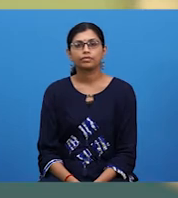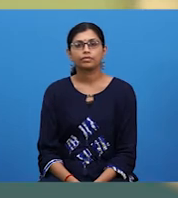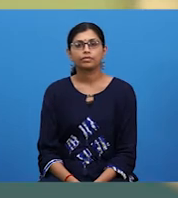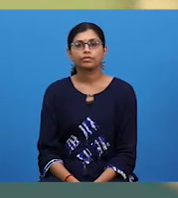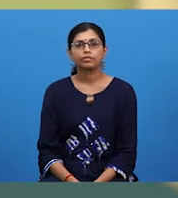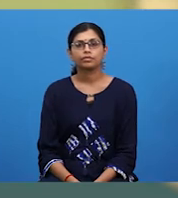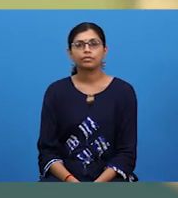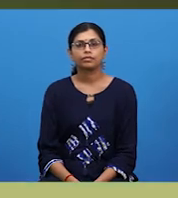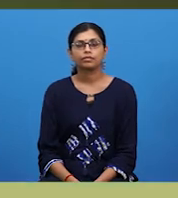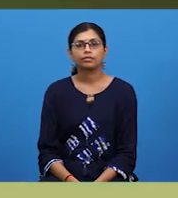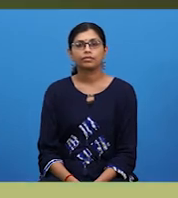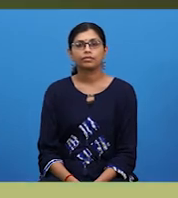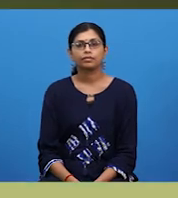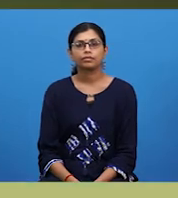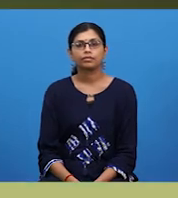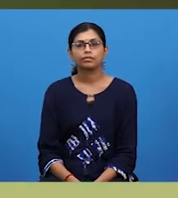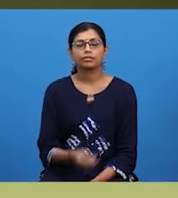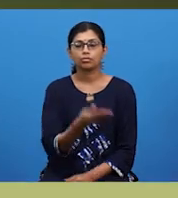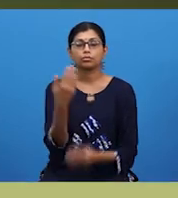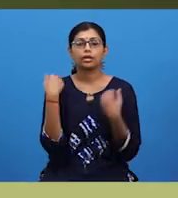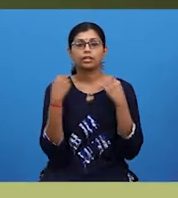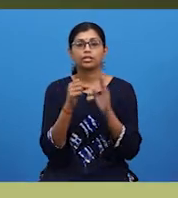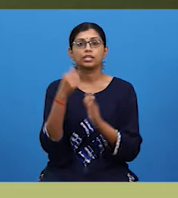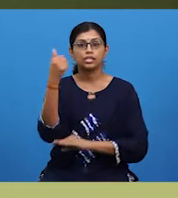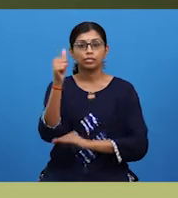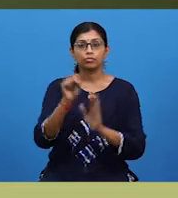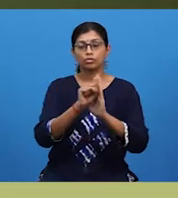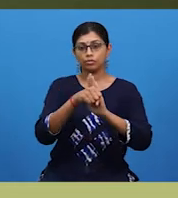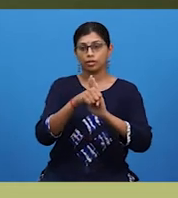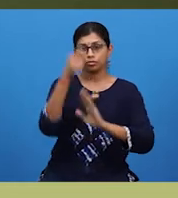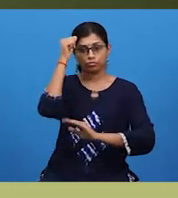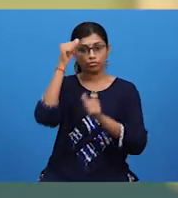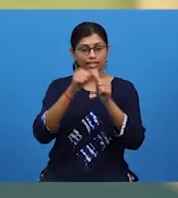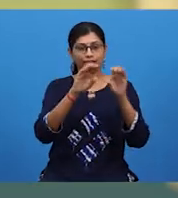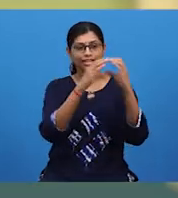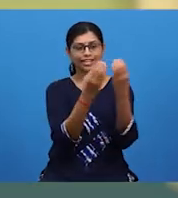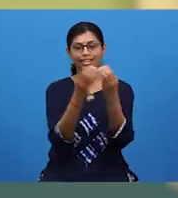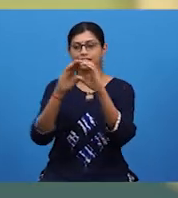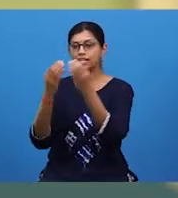untuk murid-murid mengingati semula kelas-kelas makanan tersebut.